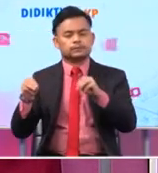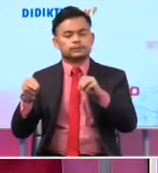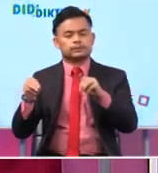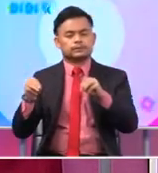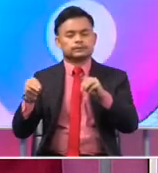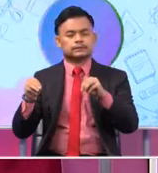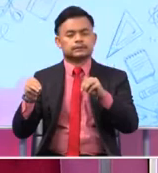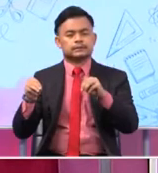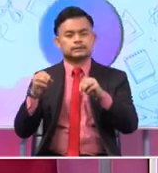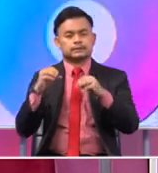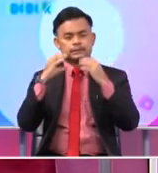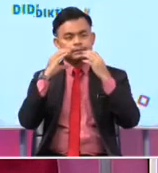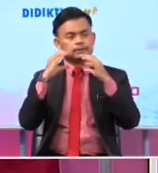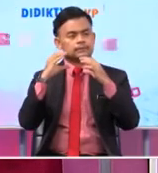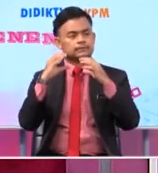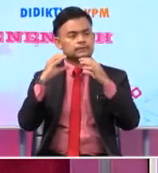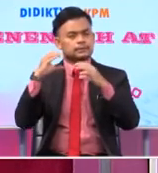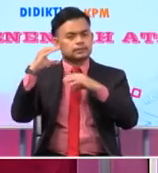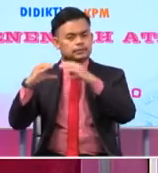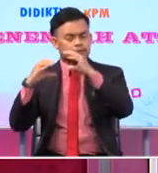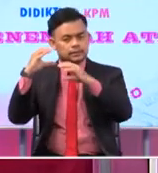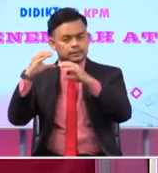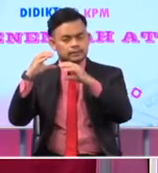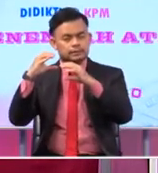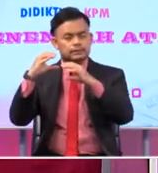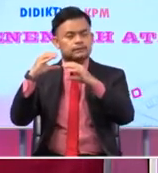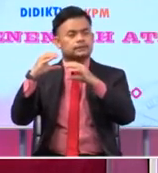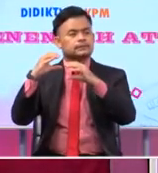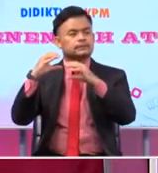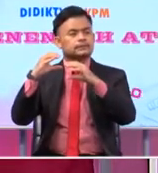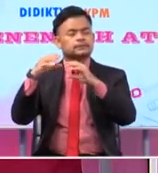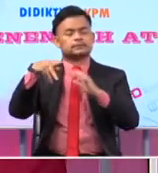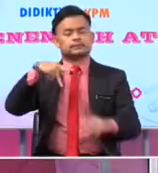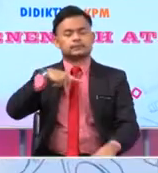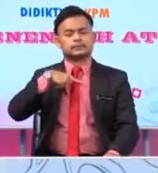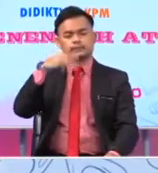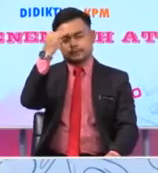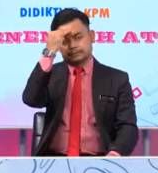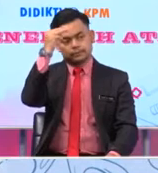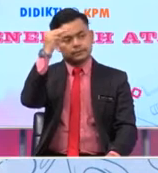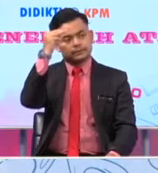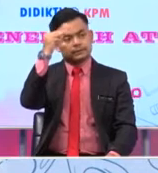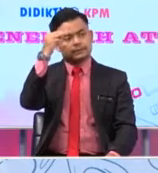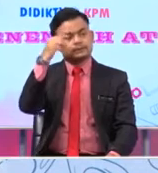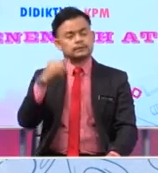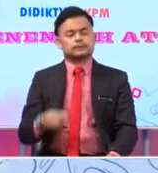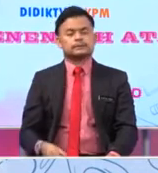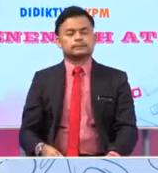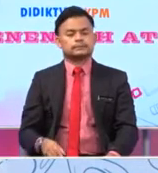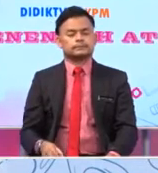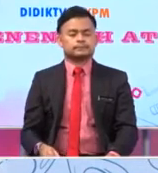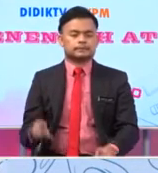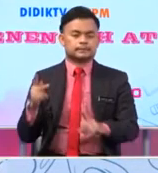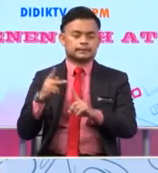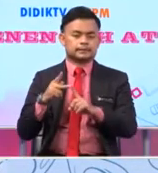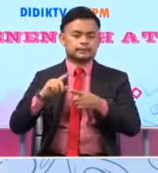mempraktikkan kepribadian Mulia terhadap raken sebaya Wow cara untuk praktikkan kepribadian